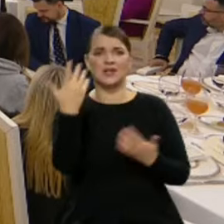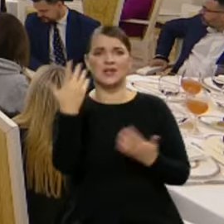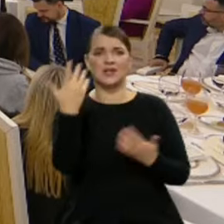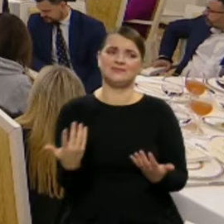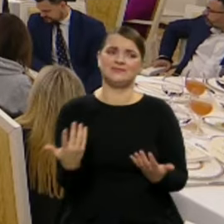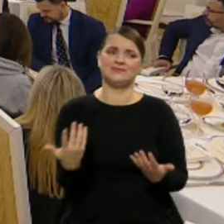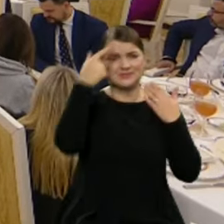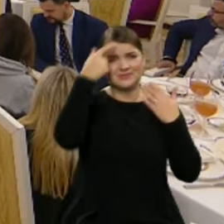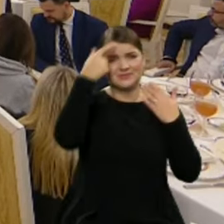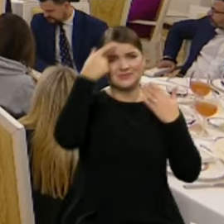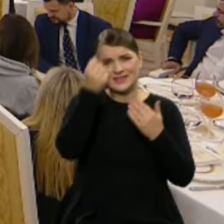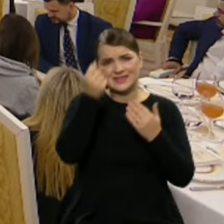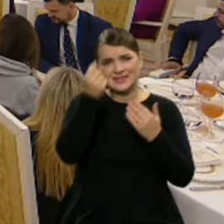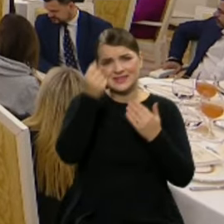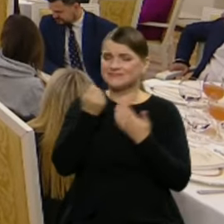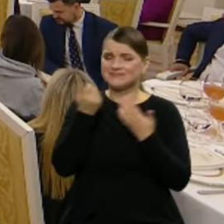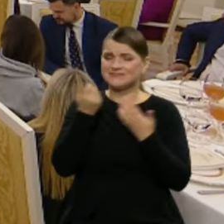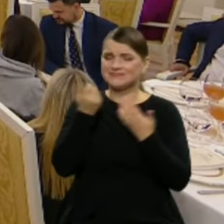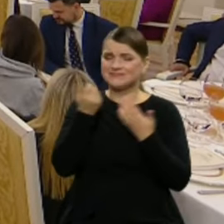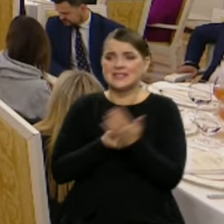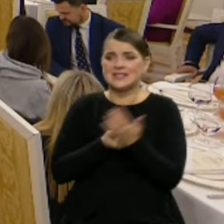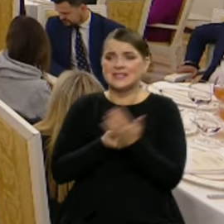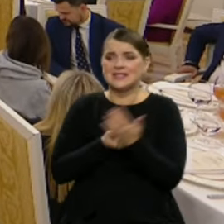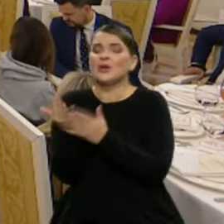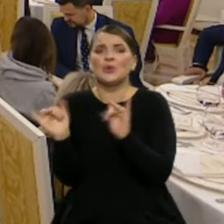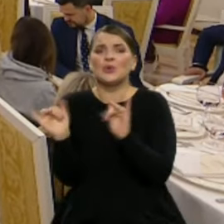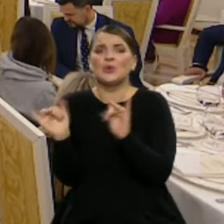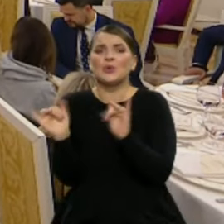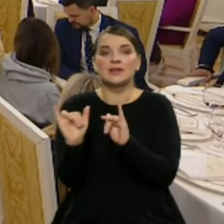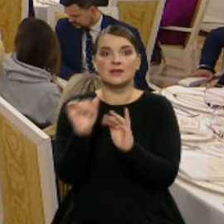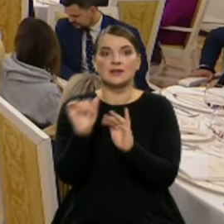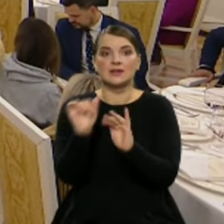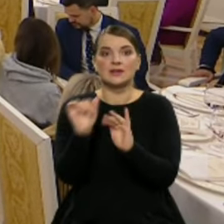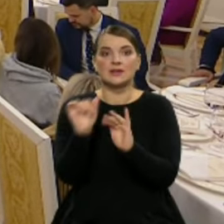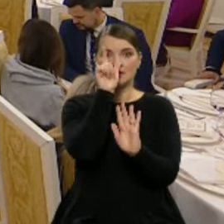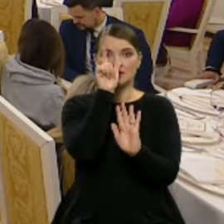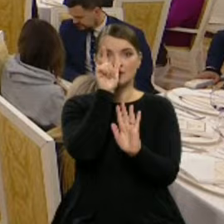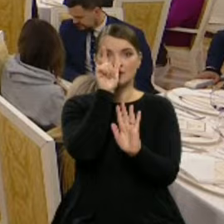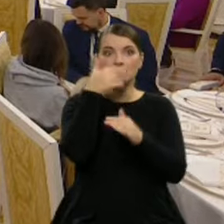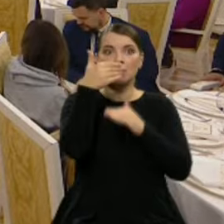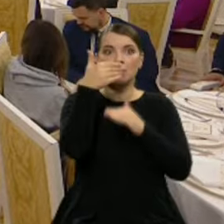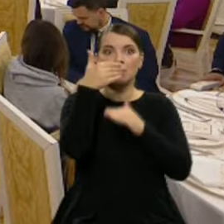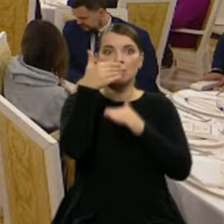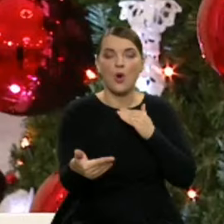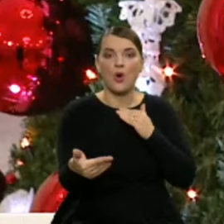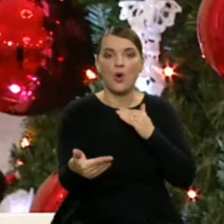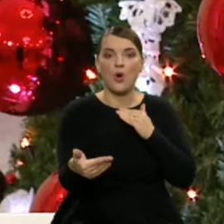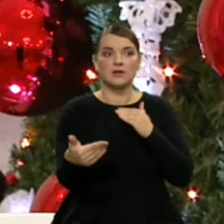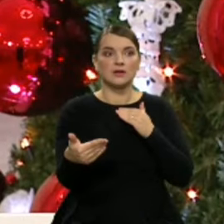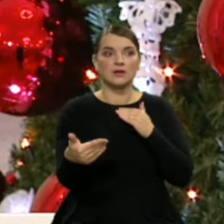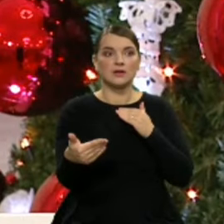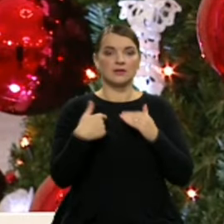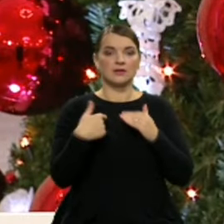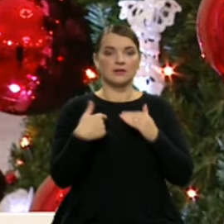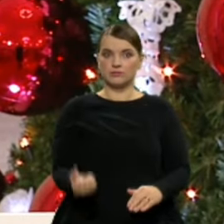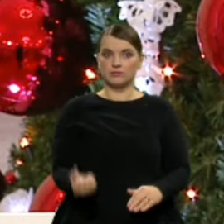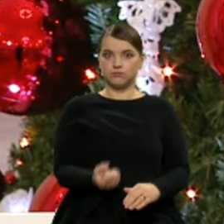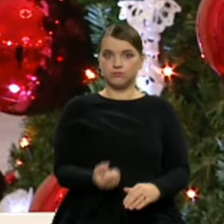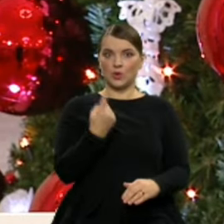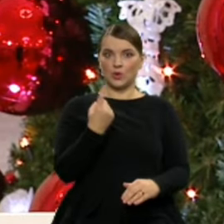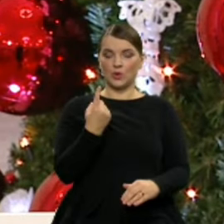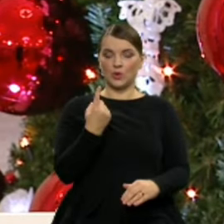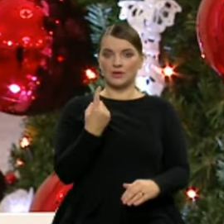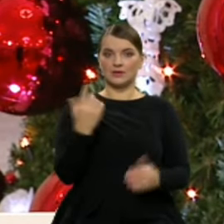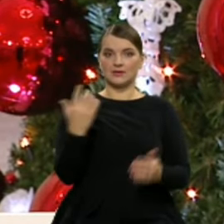pyktį nukrypti, ir paskui po 7 metų tapau iš karto